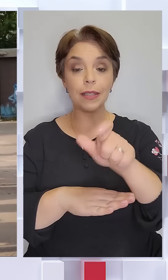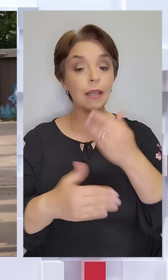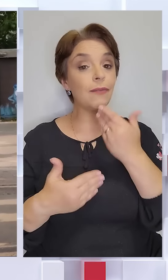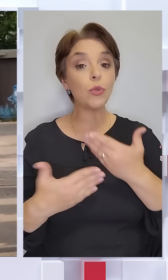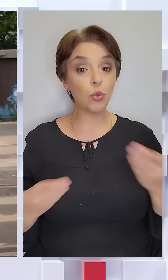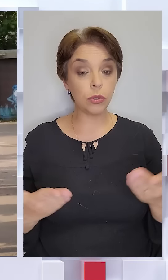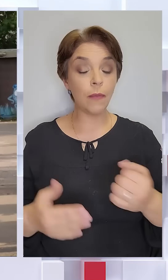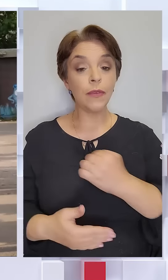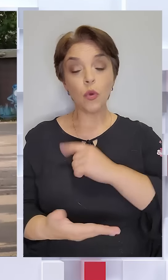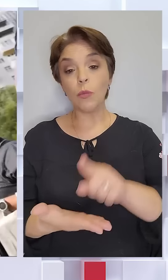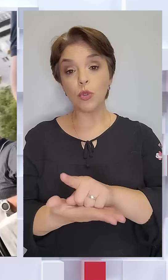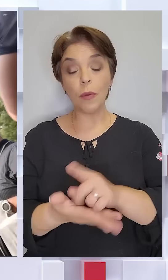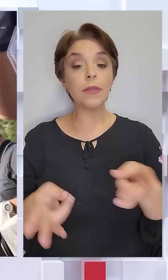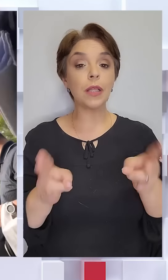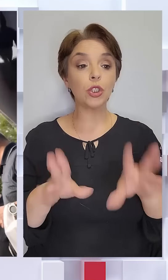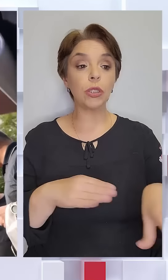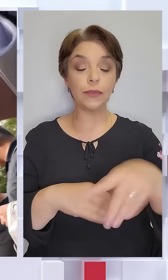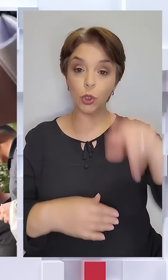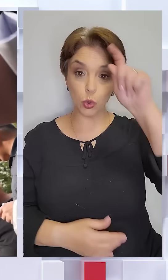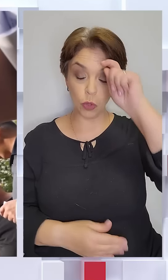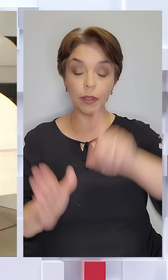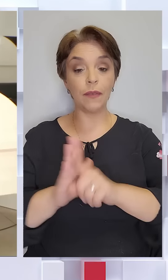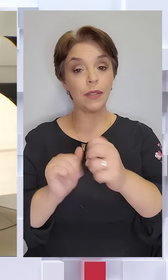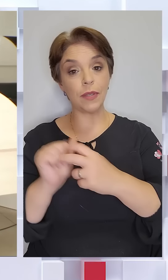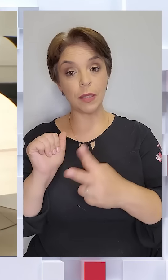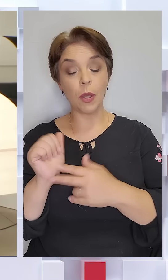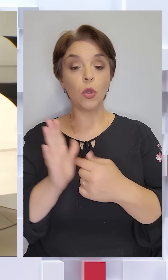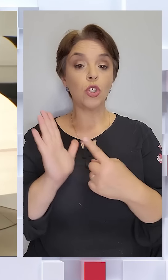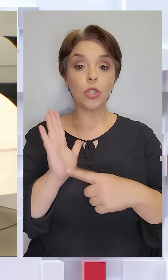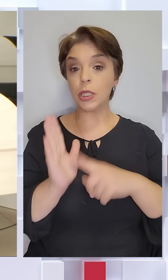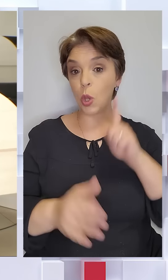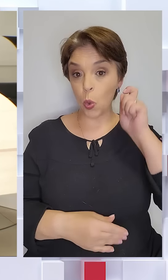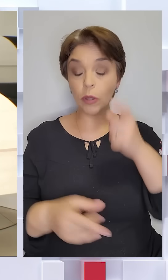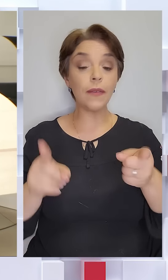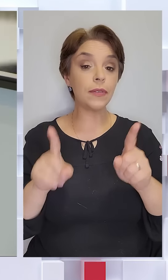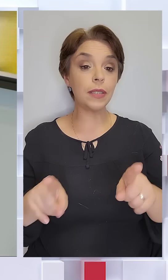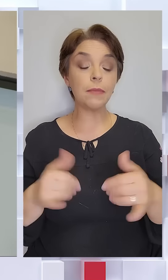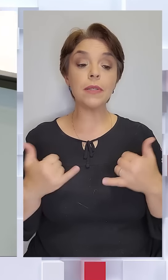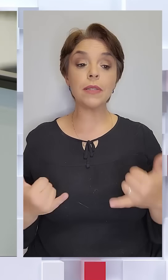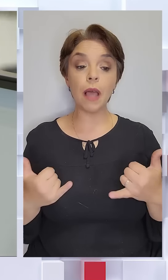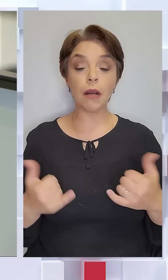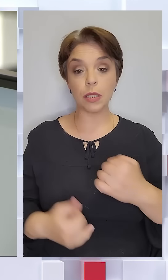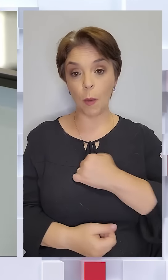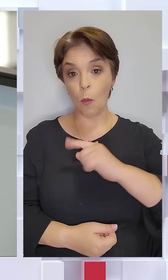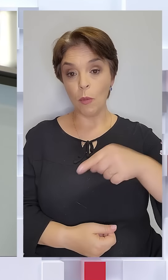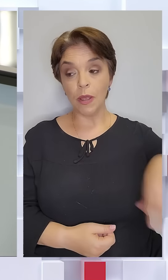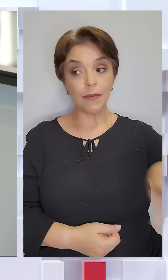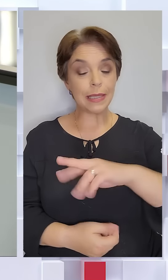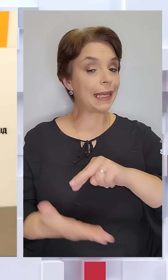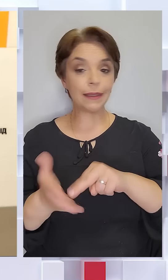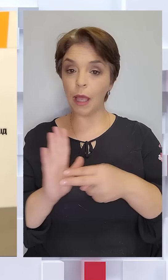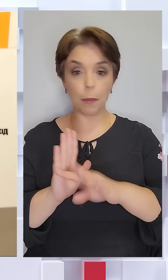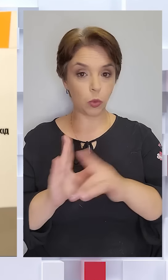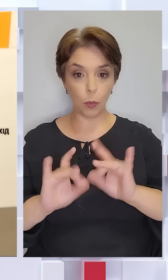відсутній». Військовозобов'язаними залишаються всі чоловіки від 18 до 60 років. Втім, зараз мобілізовувати усіх не